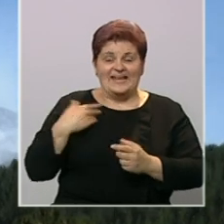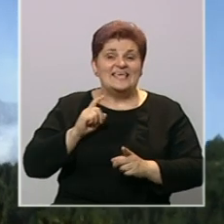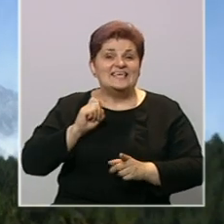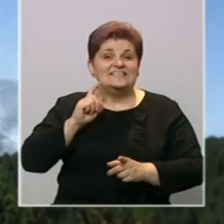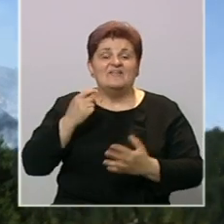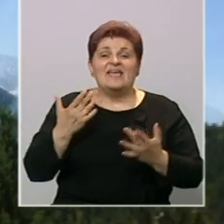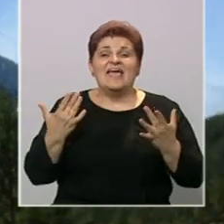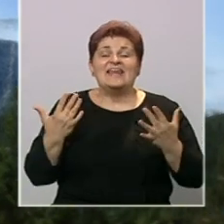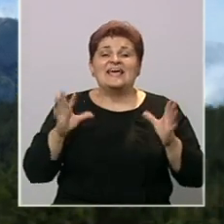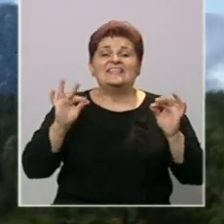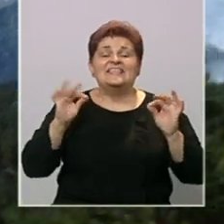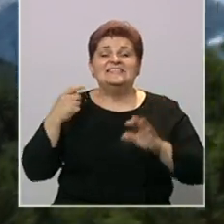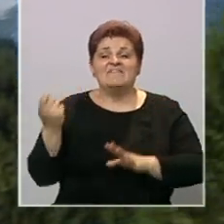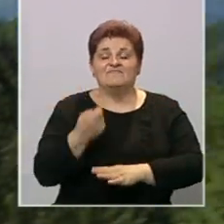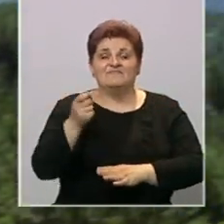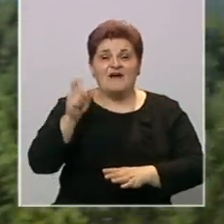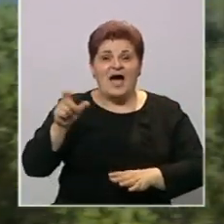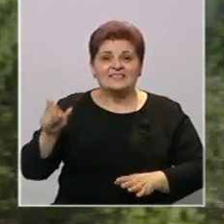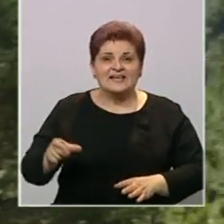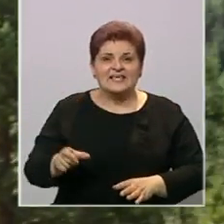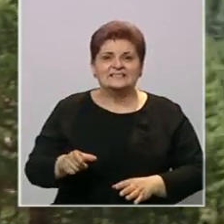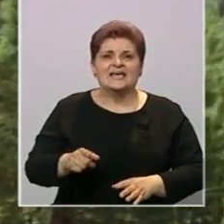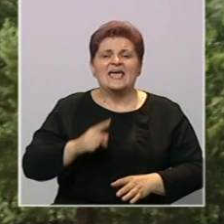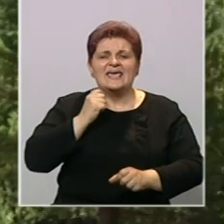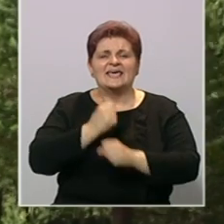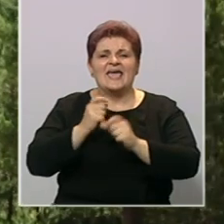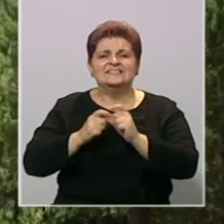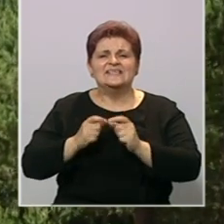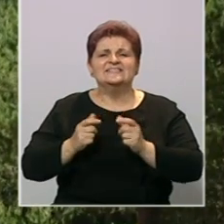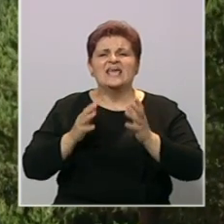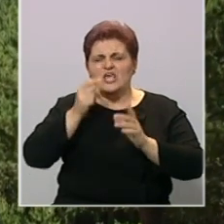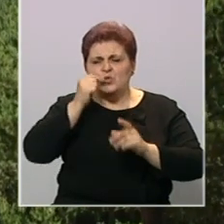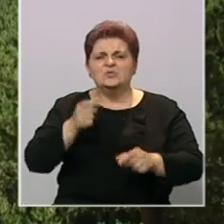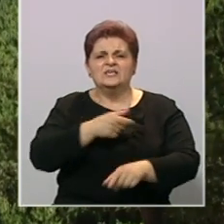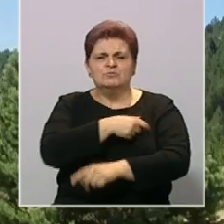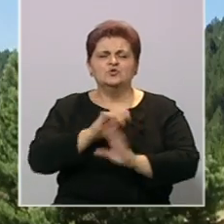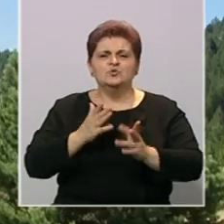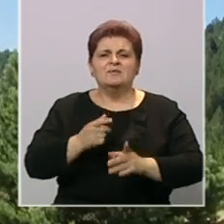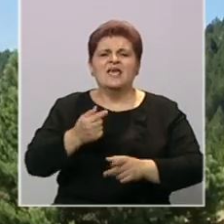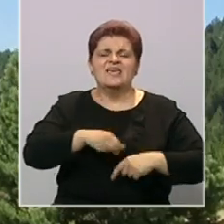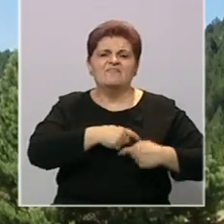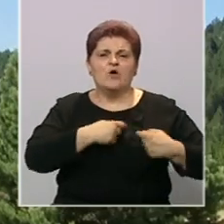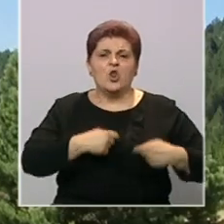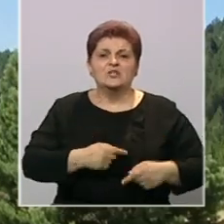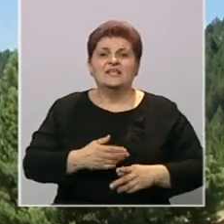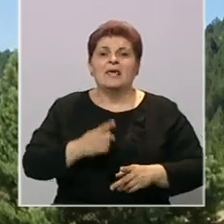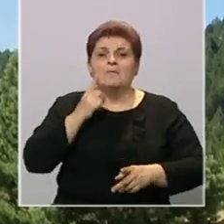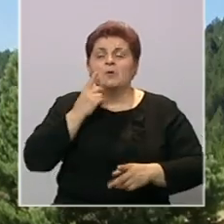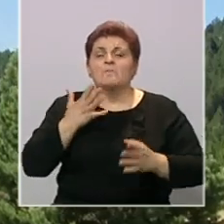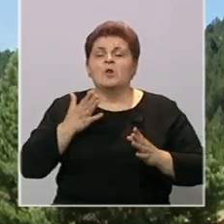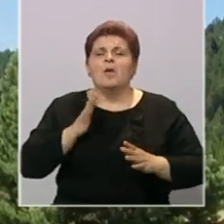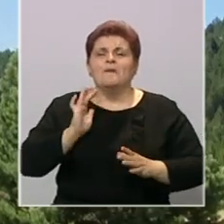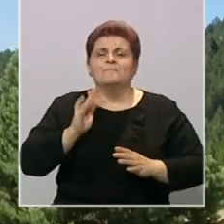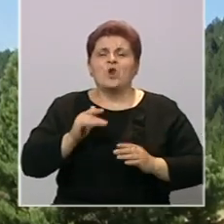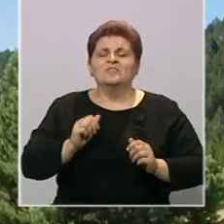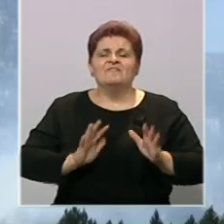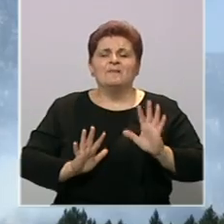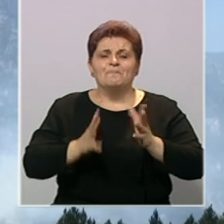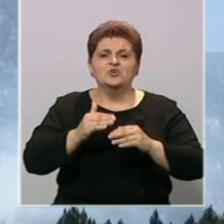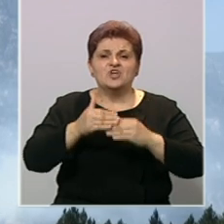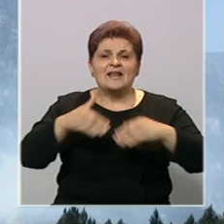svakodnevno nekoliko desetaka vatrogasaca, pripadnika GSS-a, šumara i drugih volontera. Pokušavaju na tlu praviti protupožarne barijere do